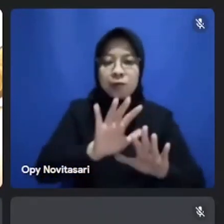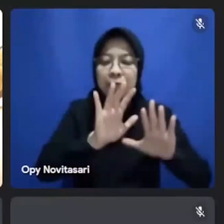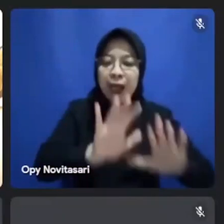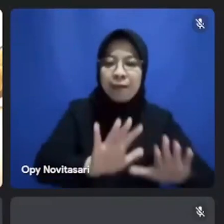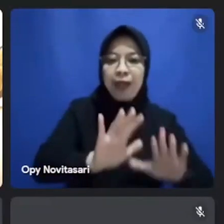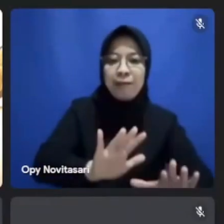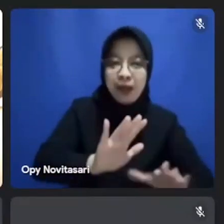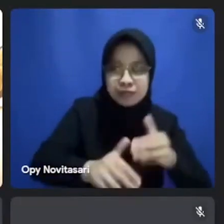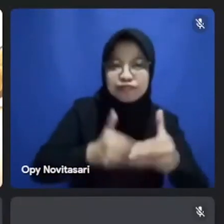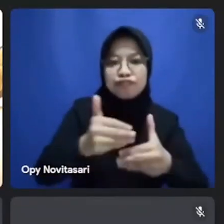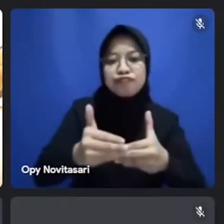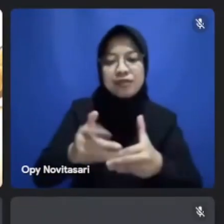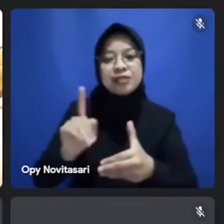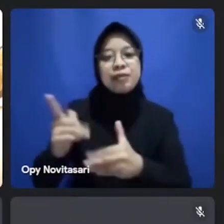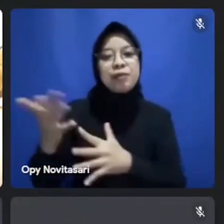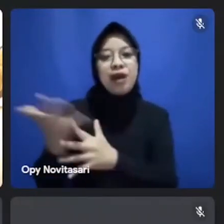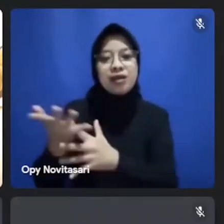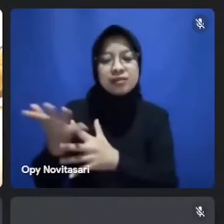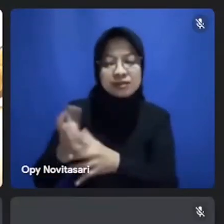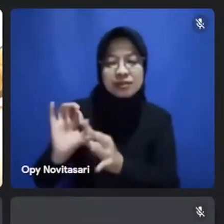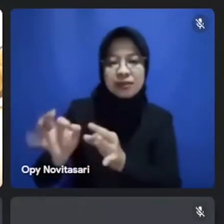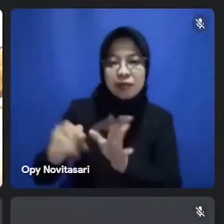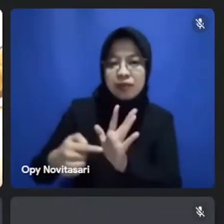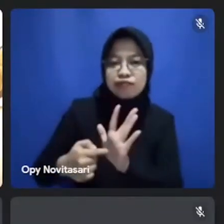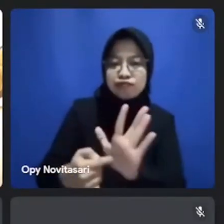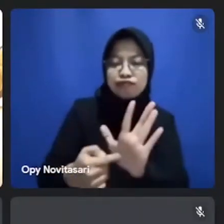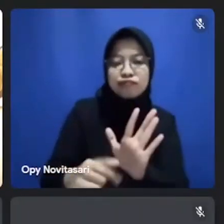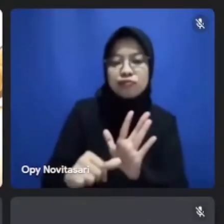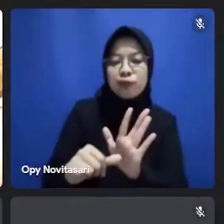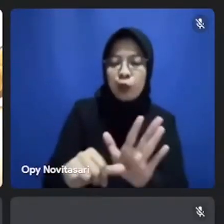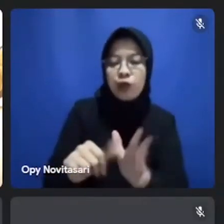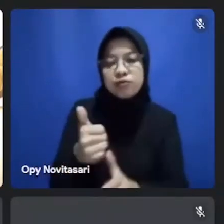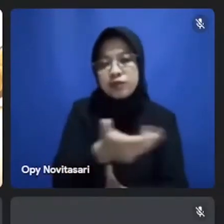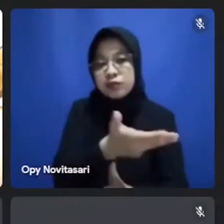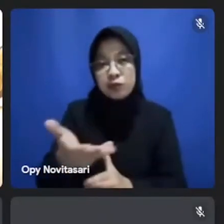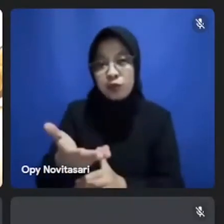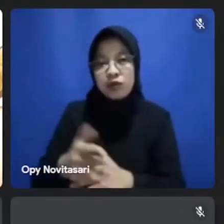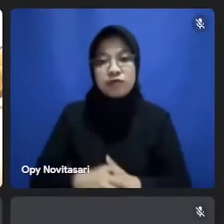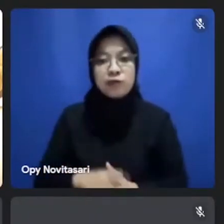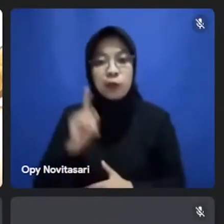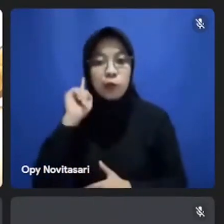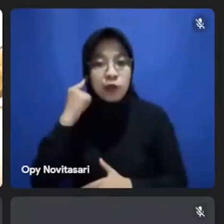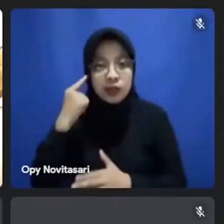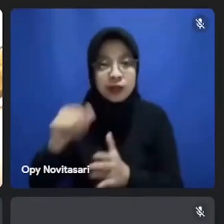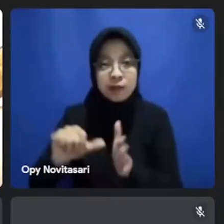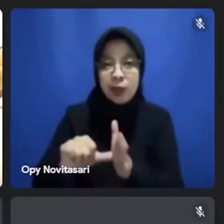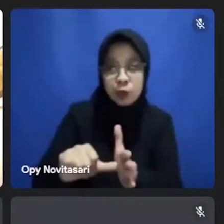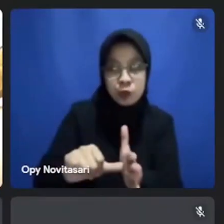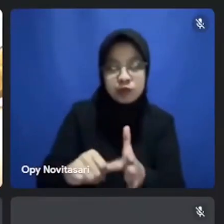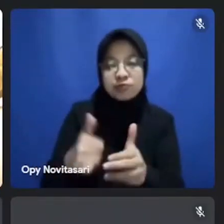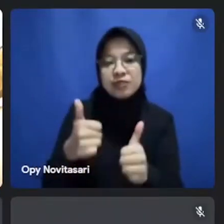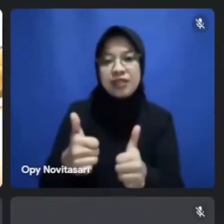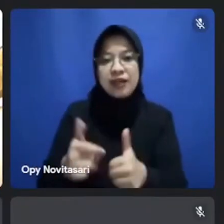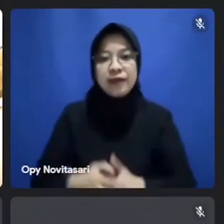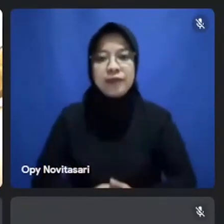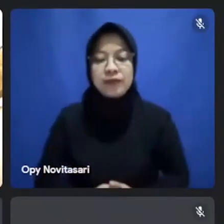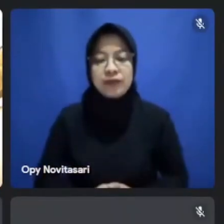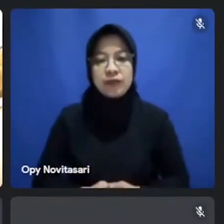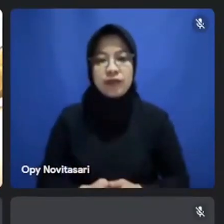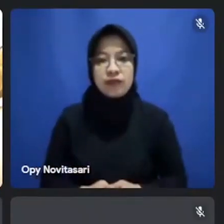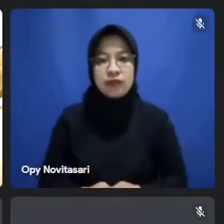saya juru bahasa isyaratember aksesibilitasagi teman-teman pendengaran t yang bergabung